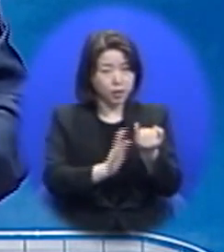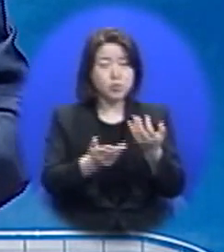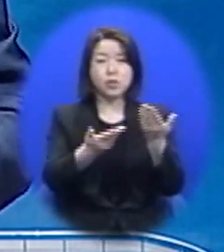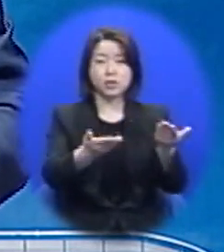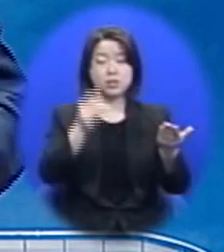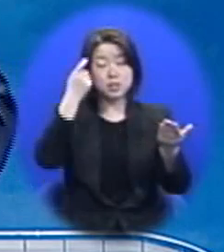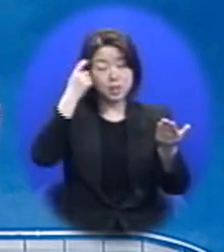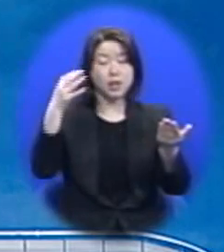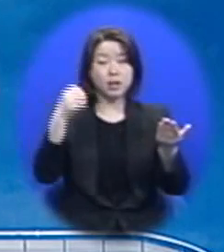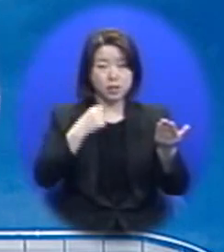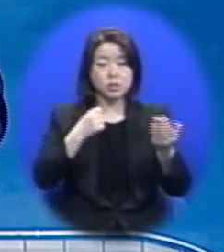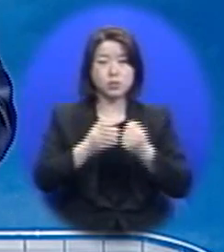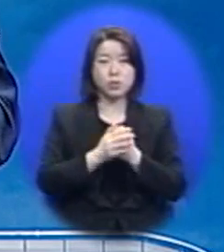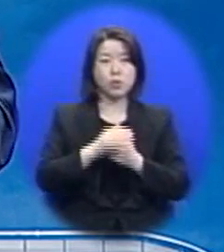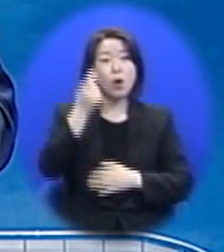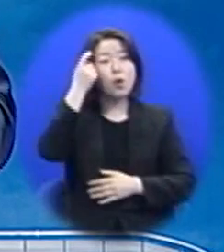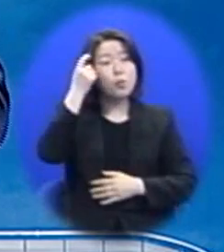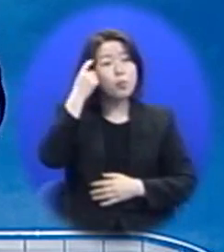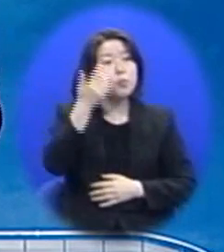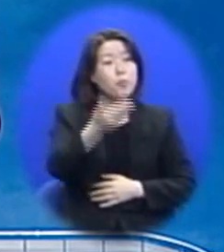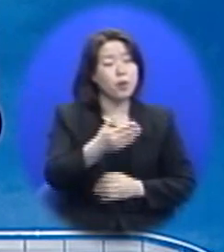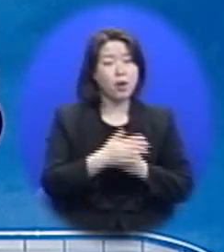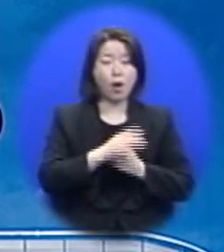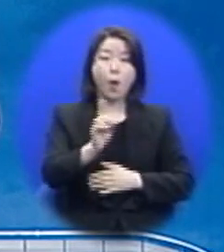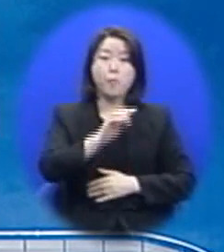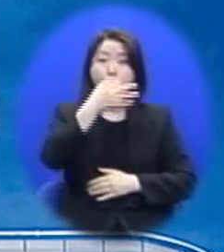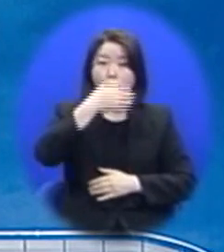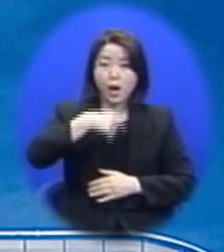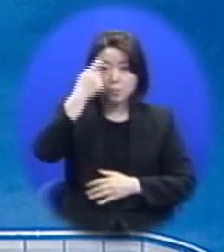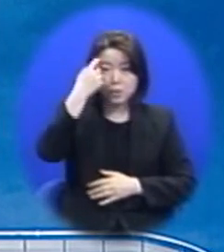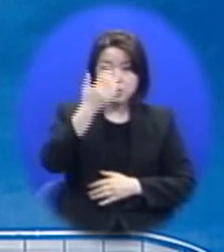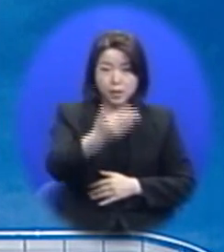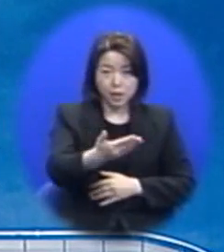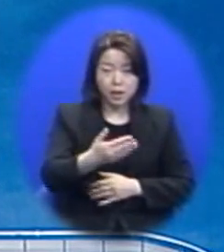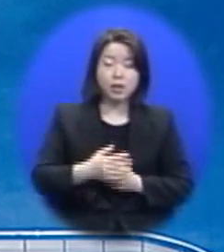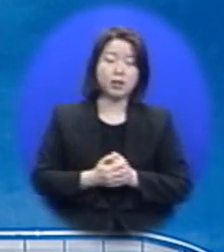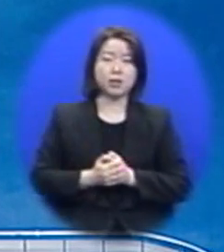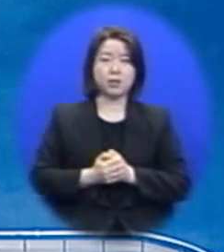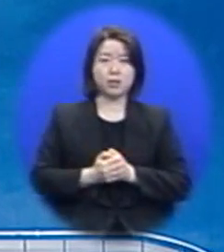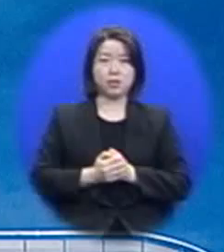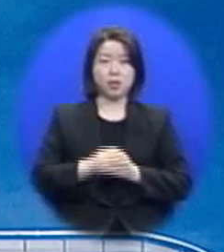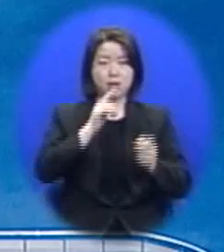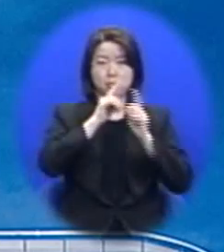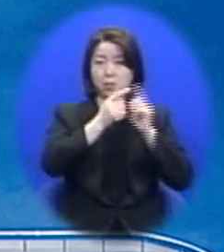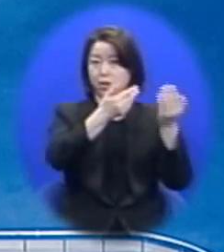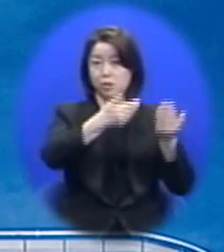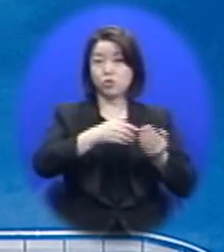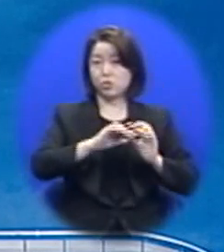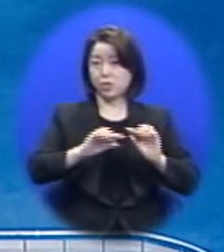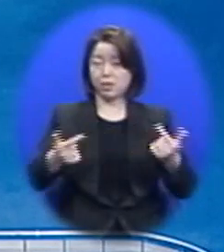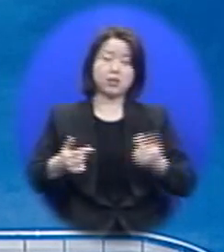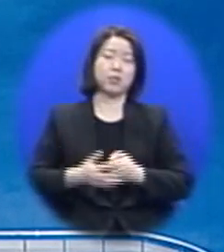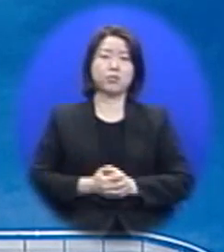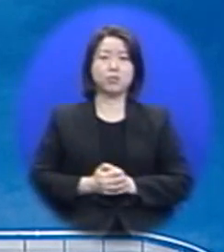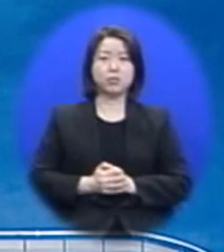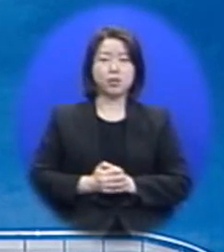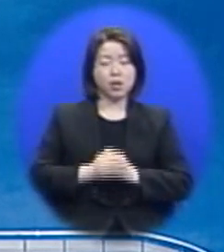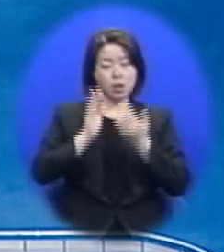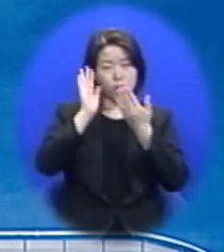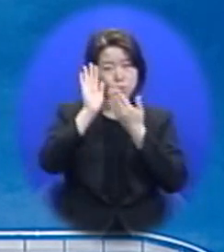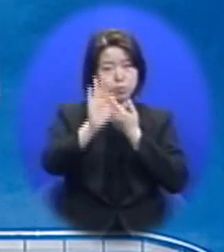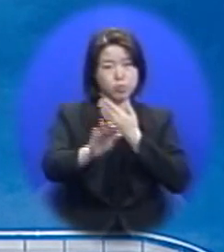생각을 하고는 왜 그러냐, 뭐가 힘드냐 그렇게 물었더니 말을 안 해요.